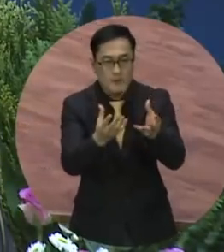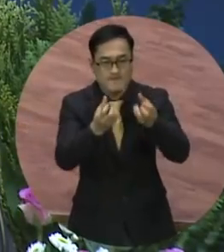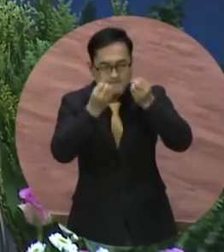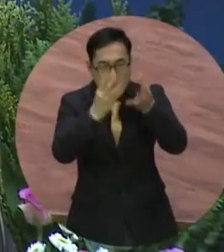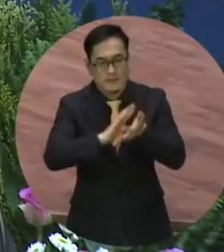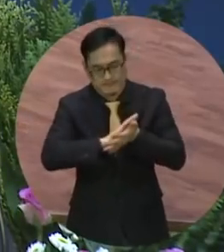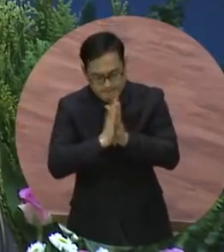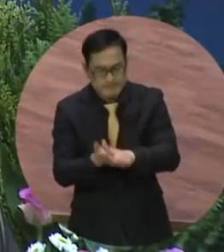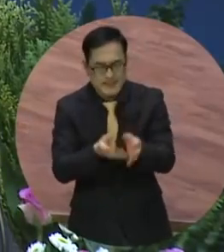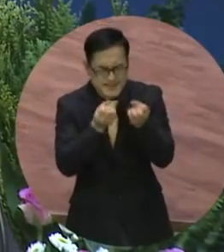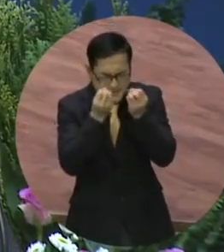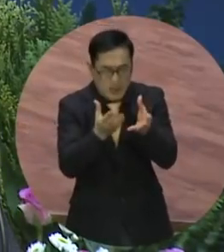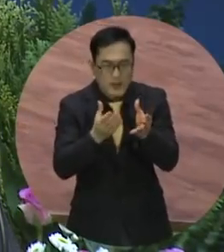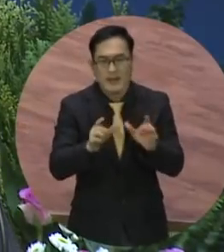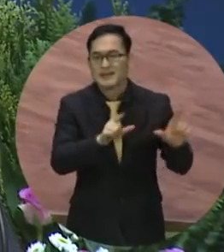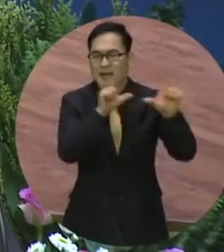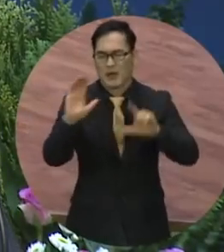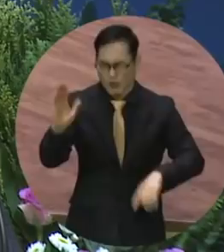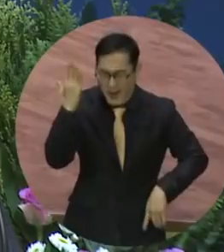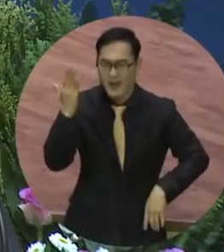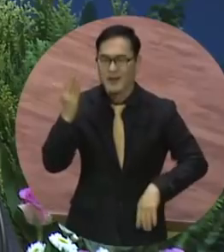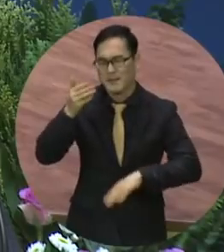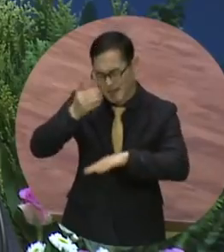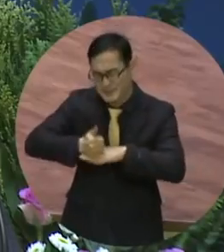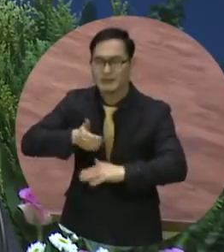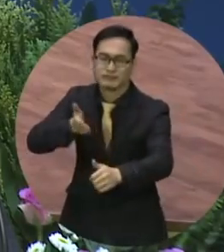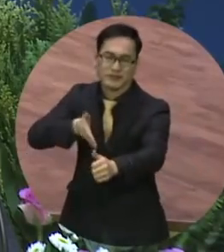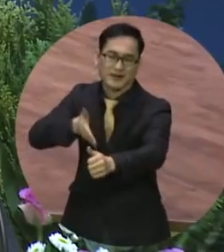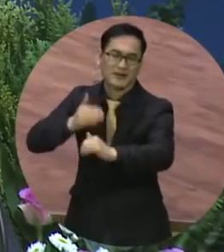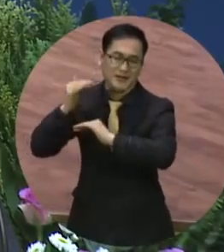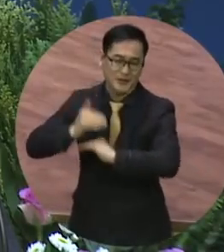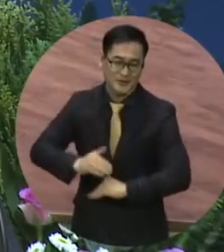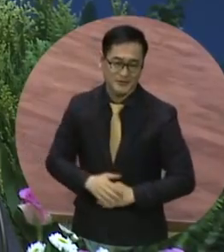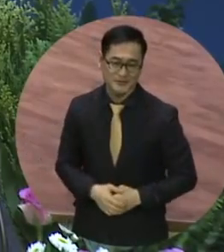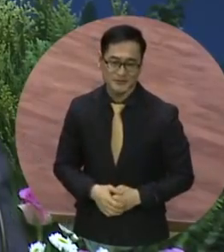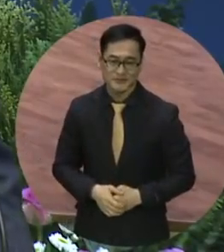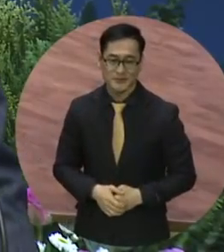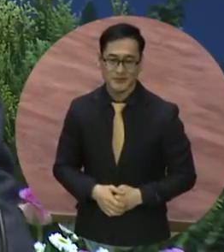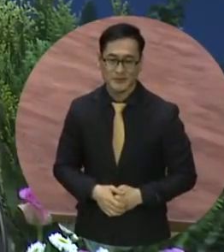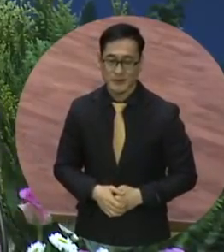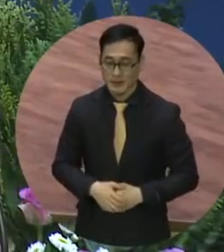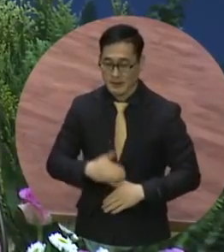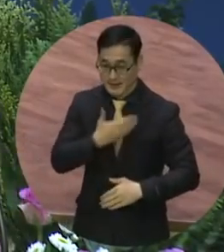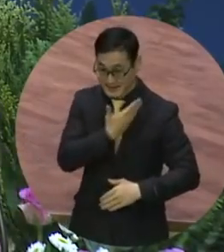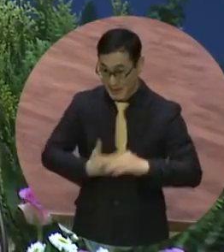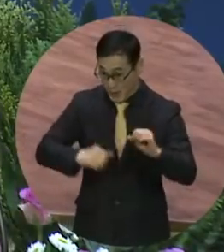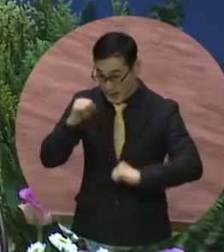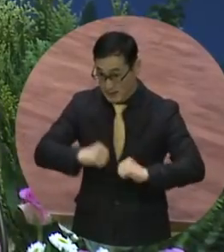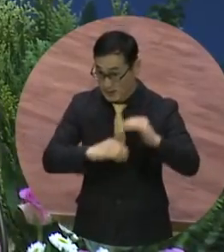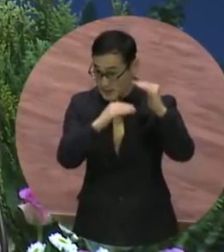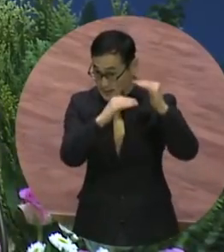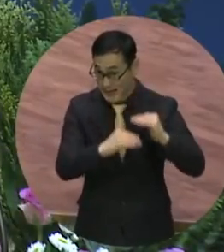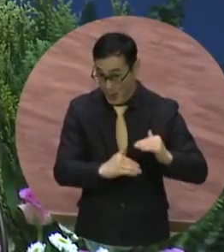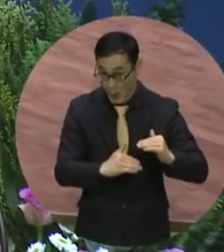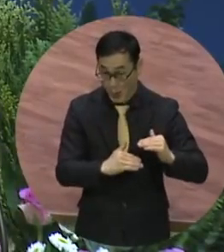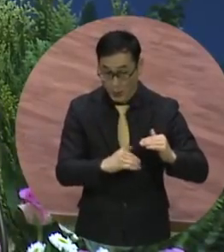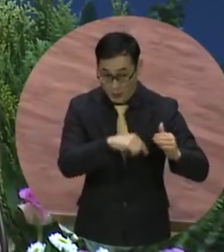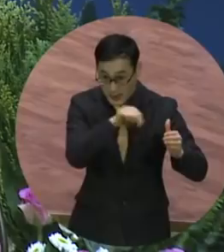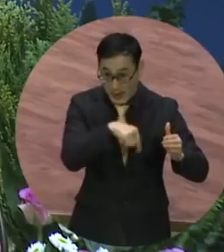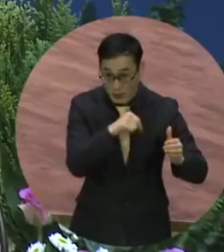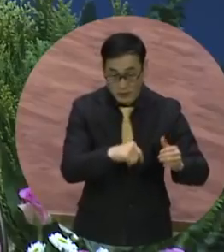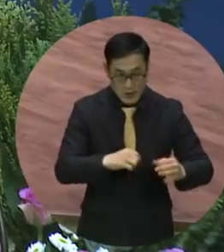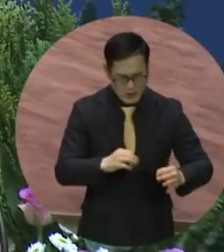살아야 된다. 영적 메시지. 어떤 면에서 보면 사도행전에 나타나는 놀라운 이 현장 변화의 역사가 담긴